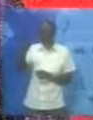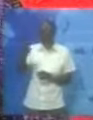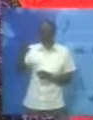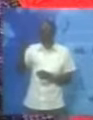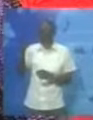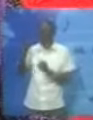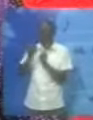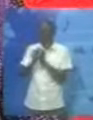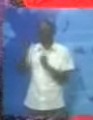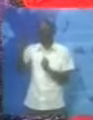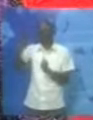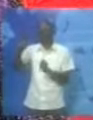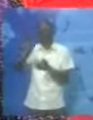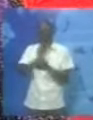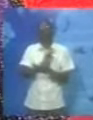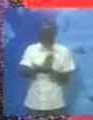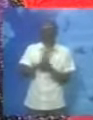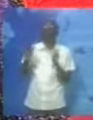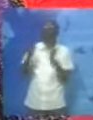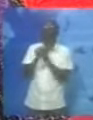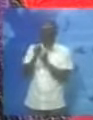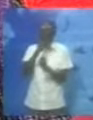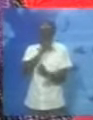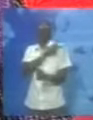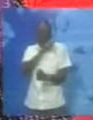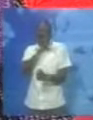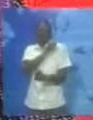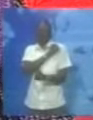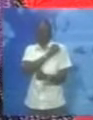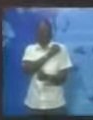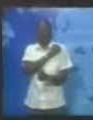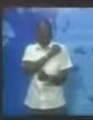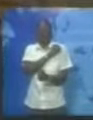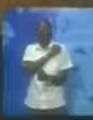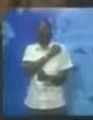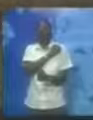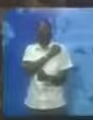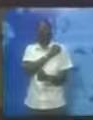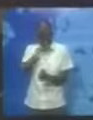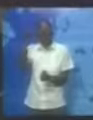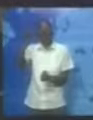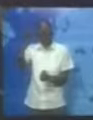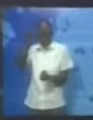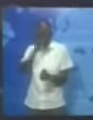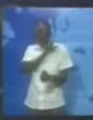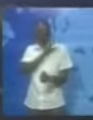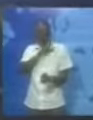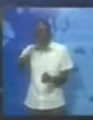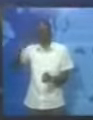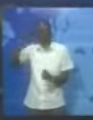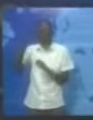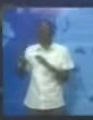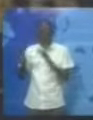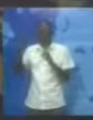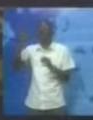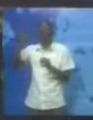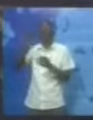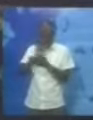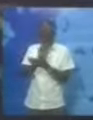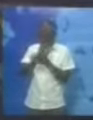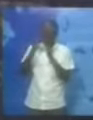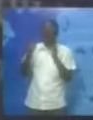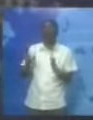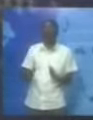événements marquants du FESPACO avec Kadisa Nougo. Charles Mensa, cinéaste du Gabon.